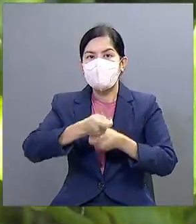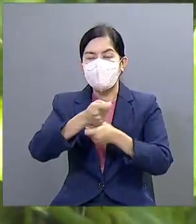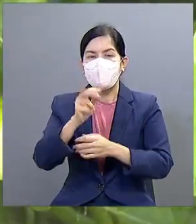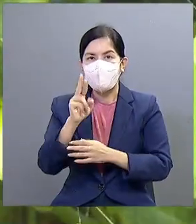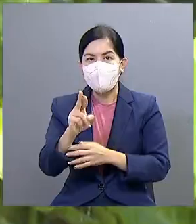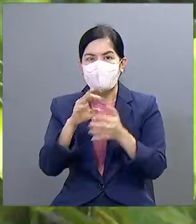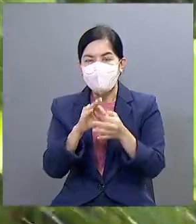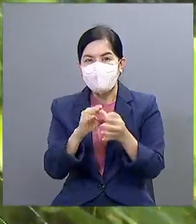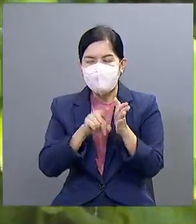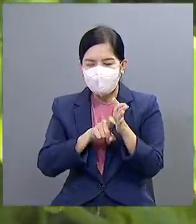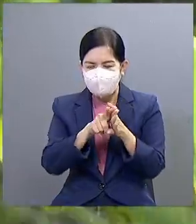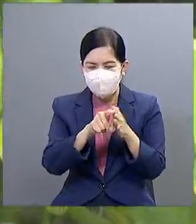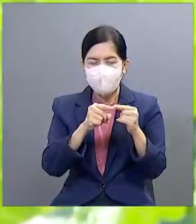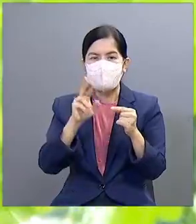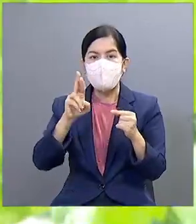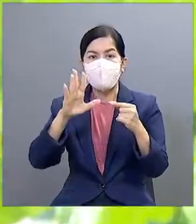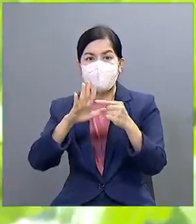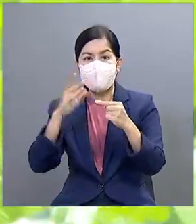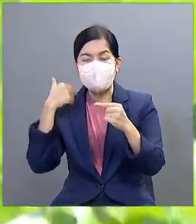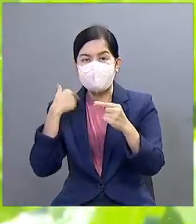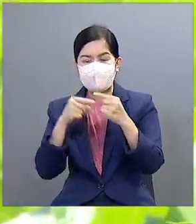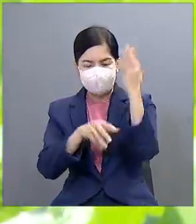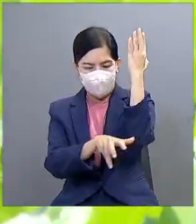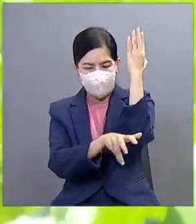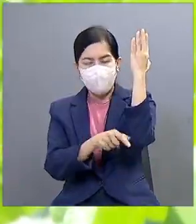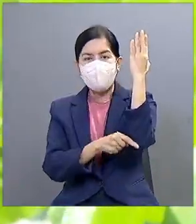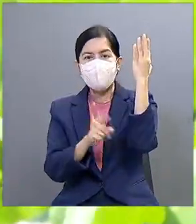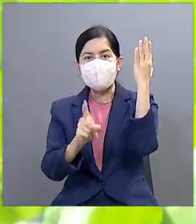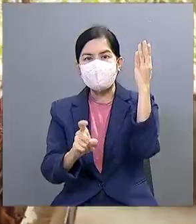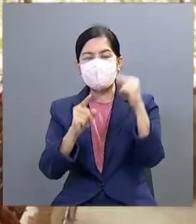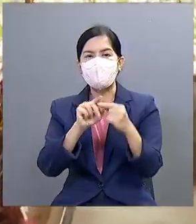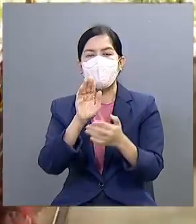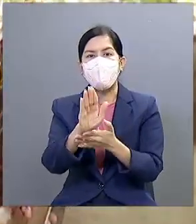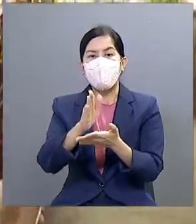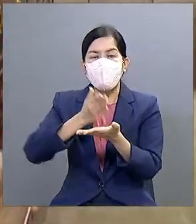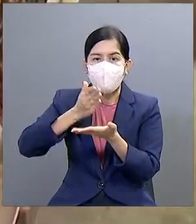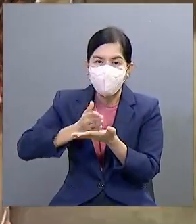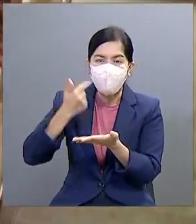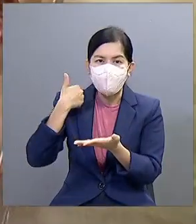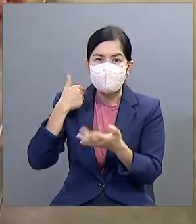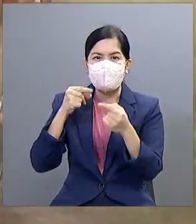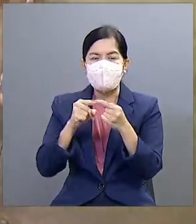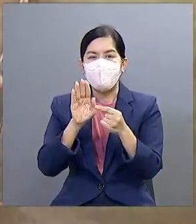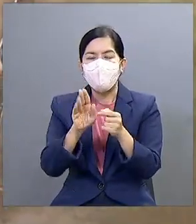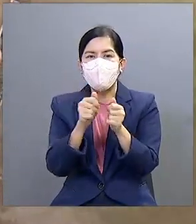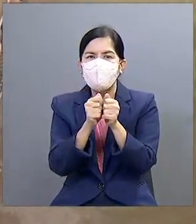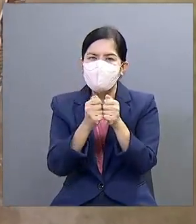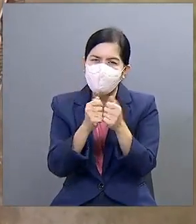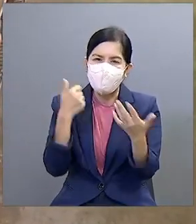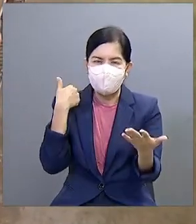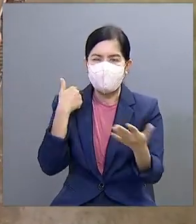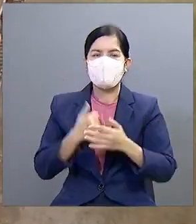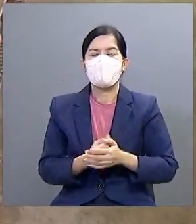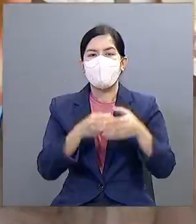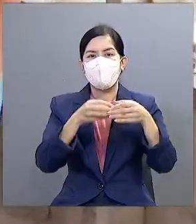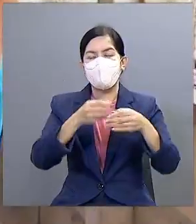ชื้อราเช่นโรครากเน่าโคนเน่าในมะละกอหรือโรคโคนเน่าขาวในถั่วลิสงเกษตรกรที่เลี้ยงสัตว์โดยเฉพาะสัตว์ปี